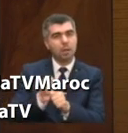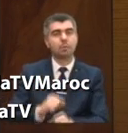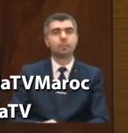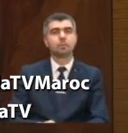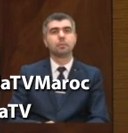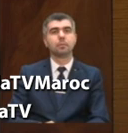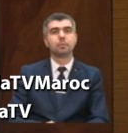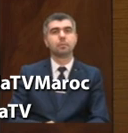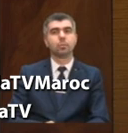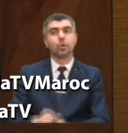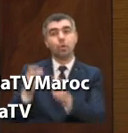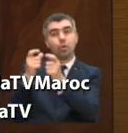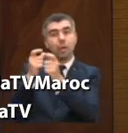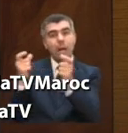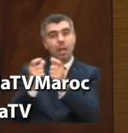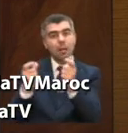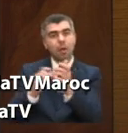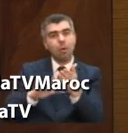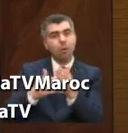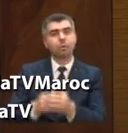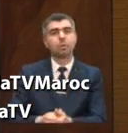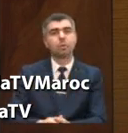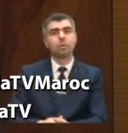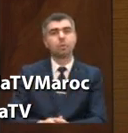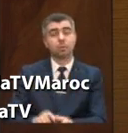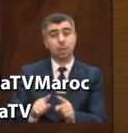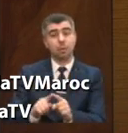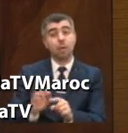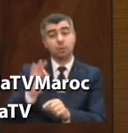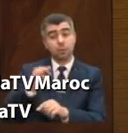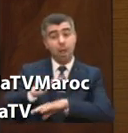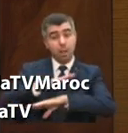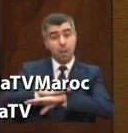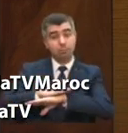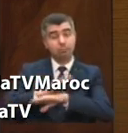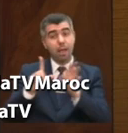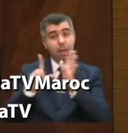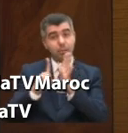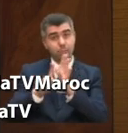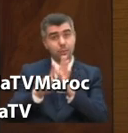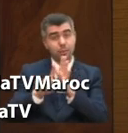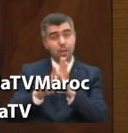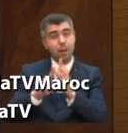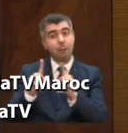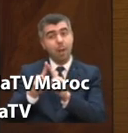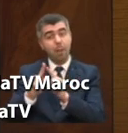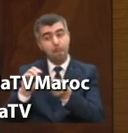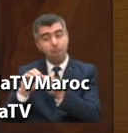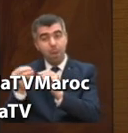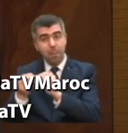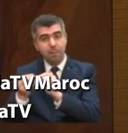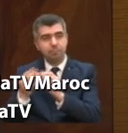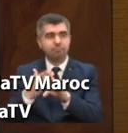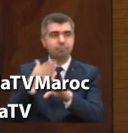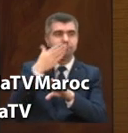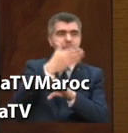وفي ارباب العمل كنطبقوا عمليا هذيك مدونه الشغل، ولكن فاش كنختلفوا راه كنمشيو للقضاء، بمعنى ان الراي ديال القضاء اساسي